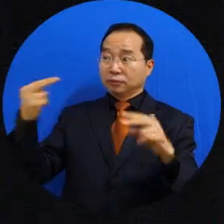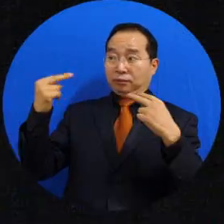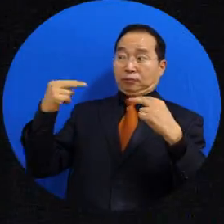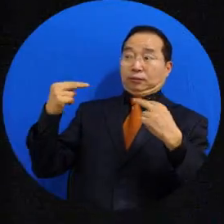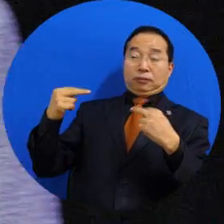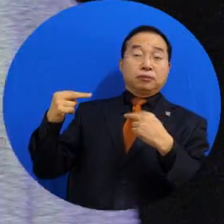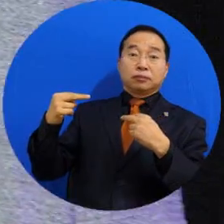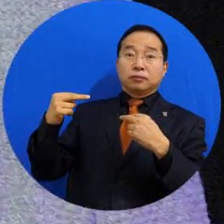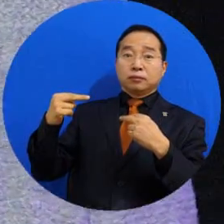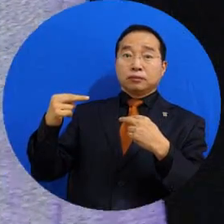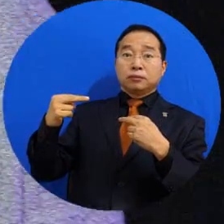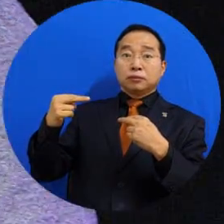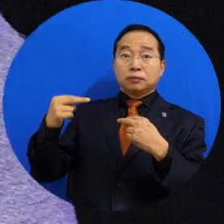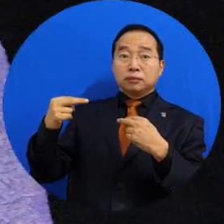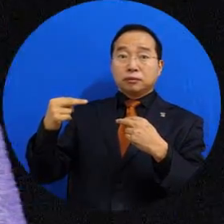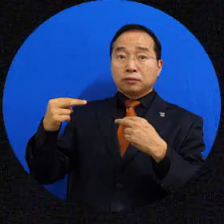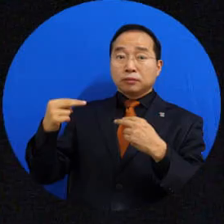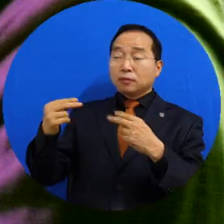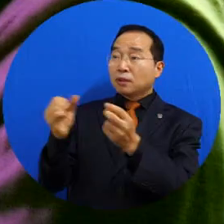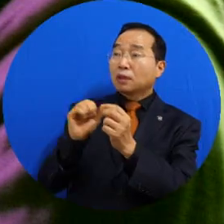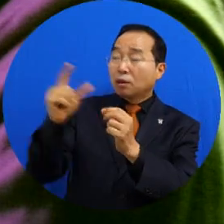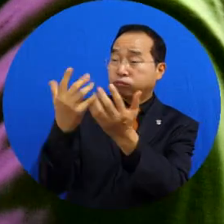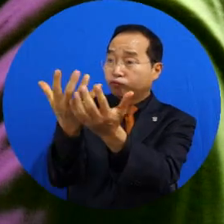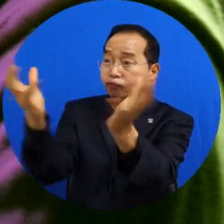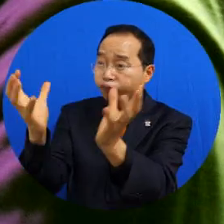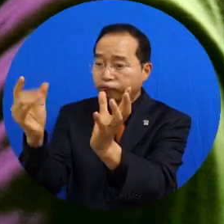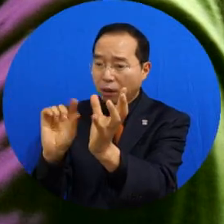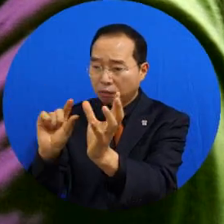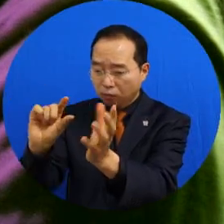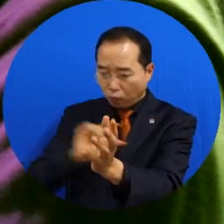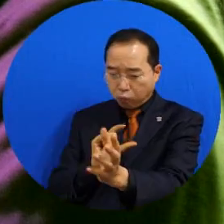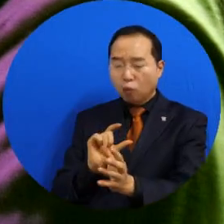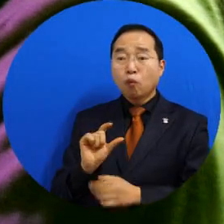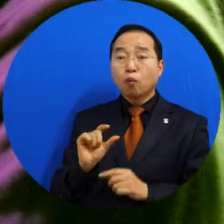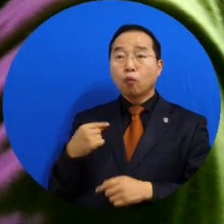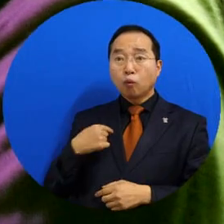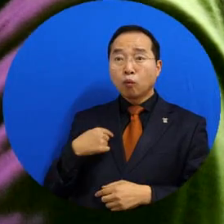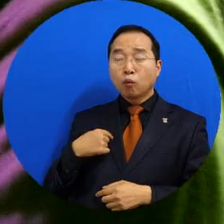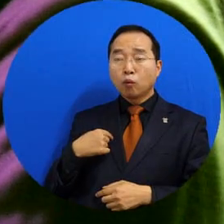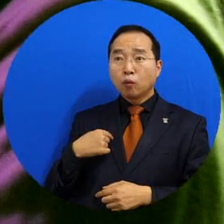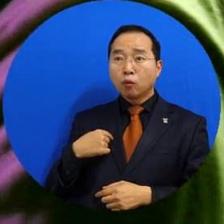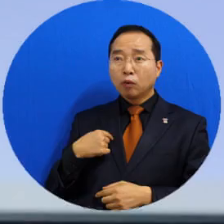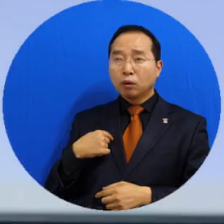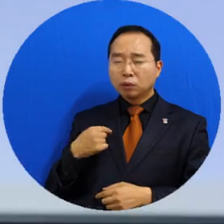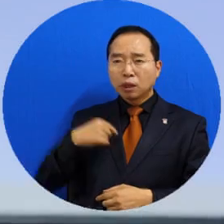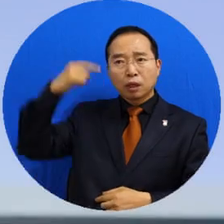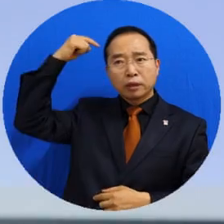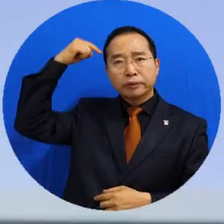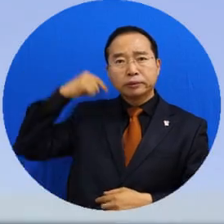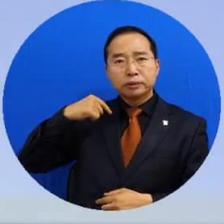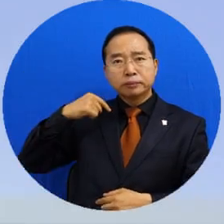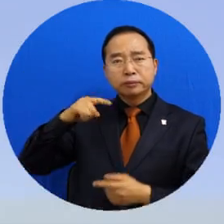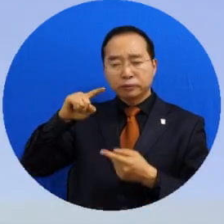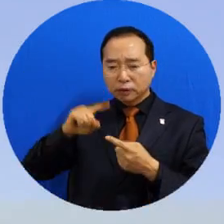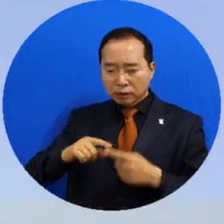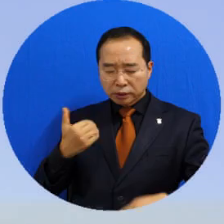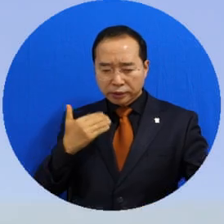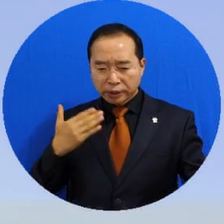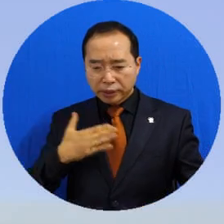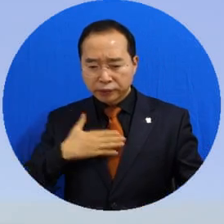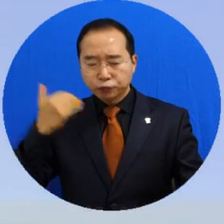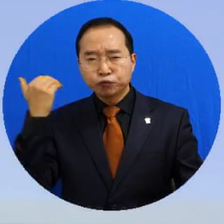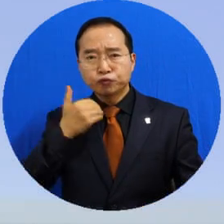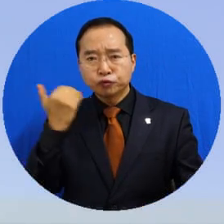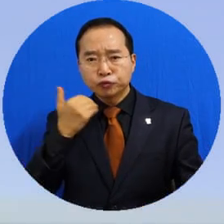일원이었다, 소수의 일원이 되는 경험. 그것은 어떻게 보면은 제가 스스로 느끼고 있던 제 스스로에 대한